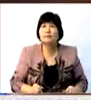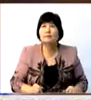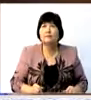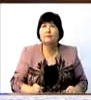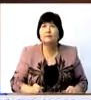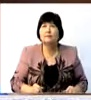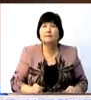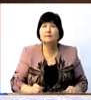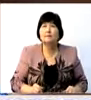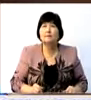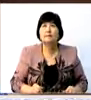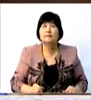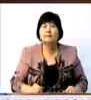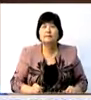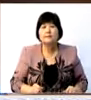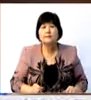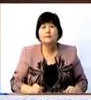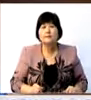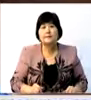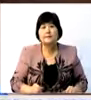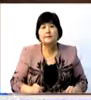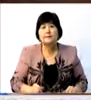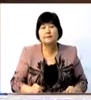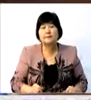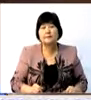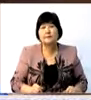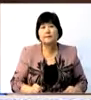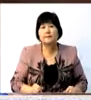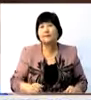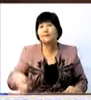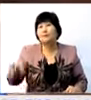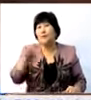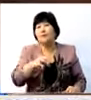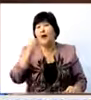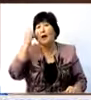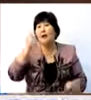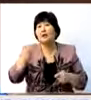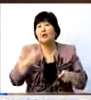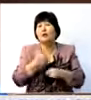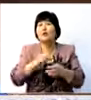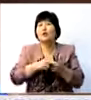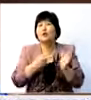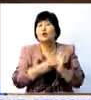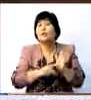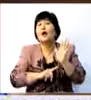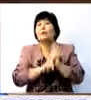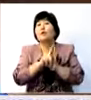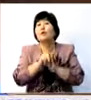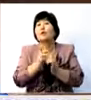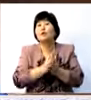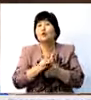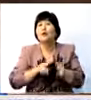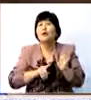призвана стать пилотным проектом по системе умного управления. Облыста ақылды басқару жобасы бойынша пилоттық жүйе